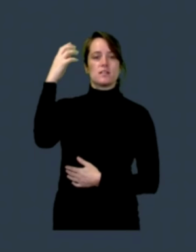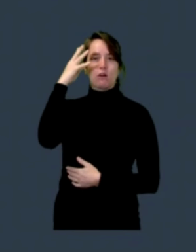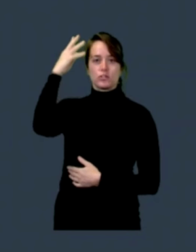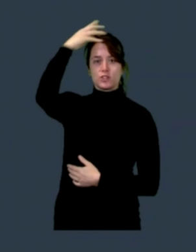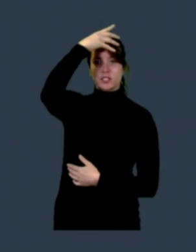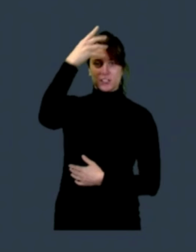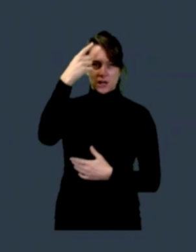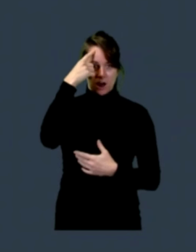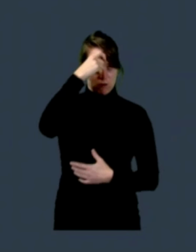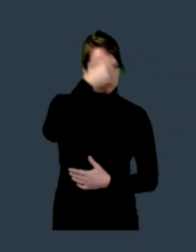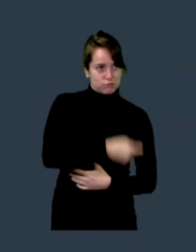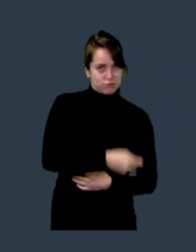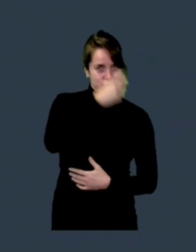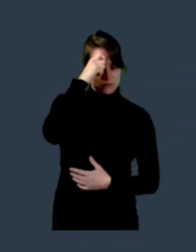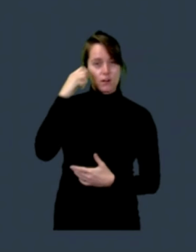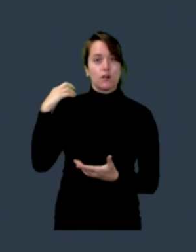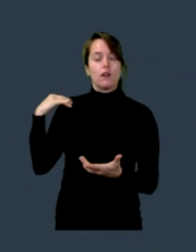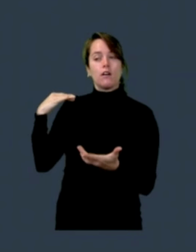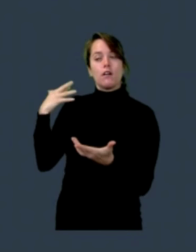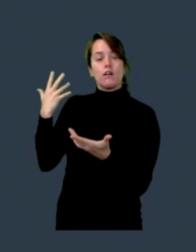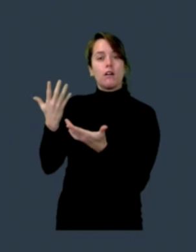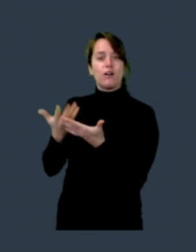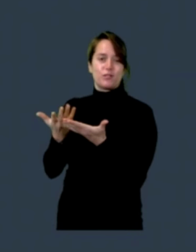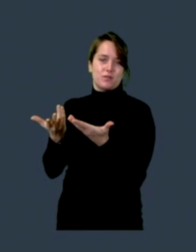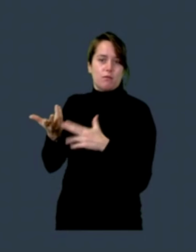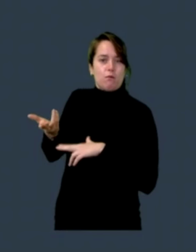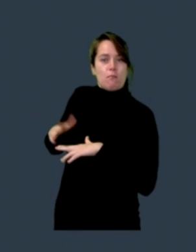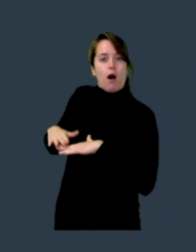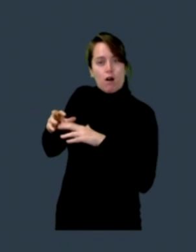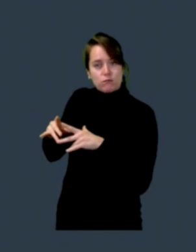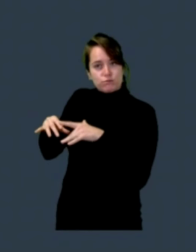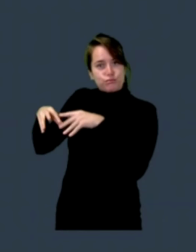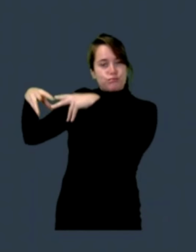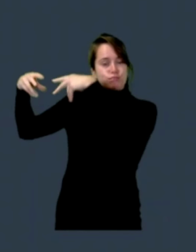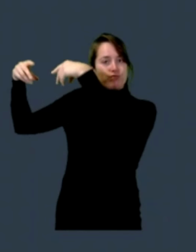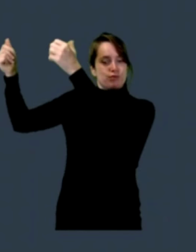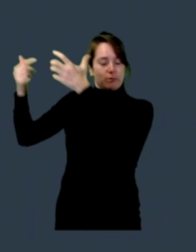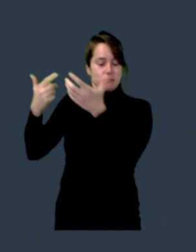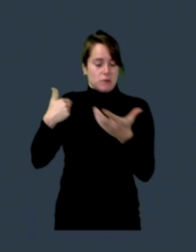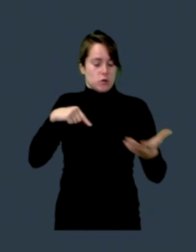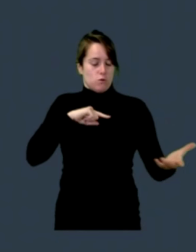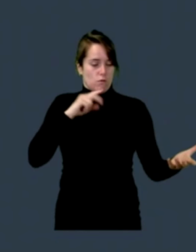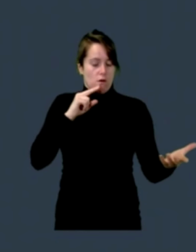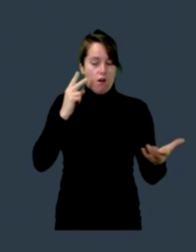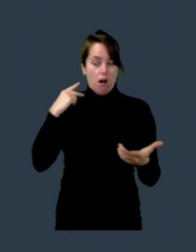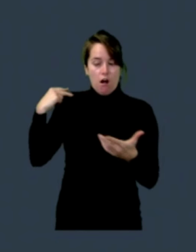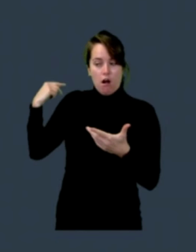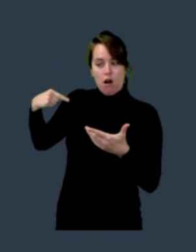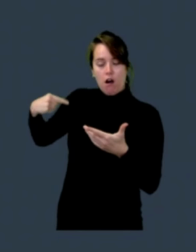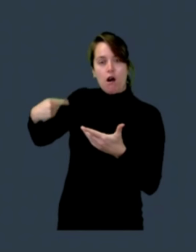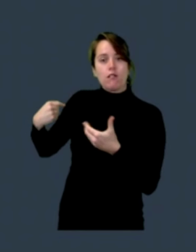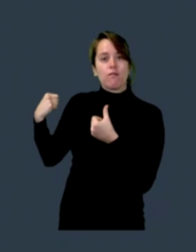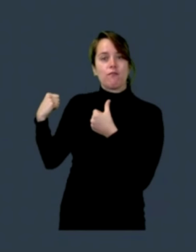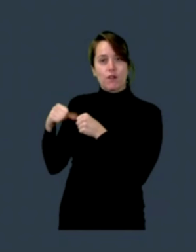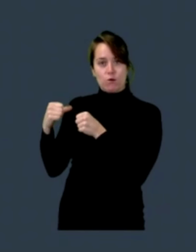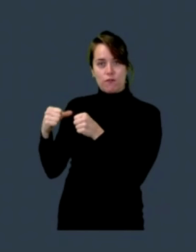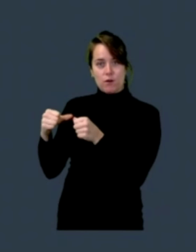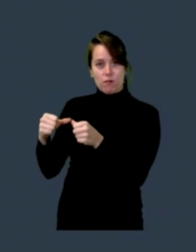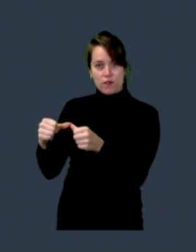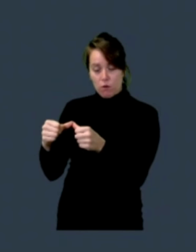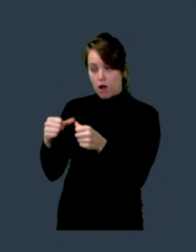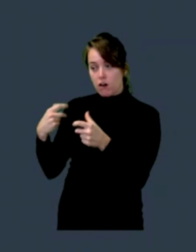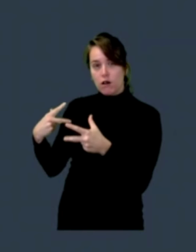Les jours qui viennent de s'écouler à l'occasion de son départ ont été l'occasion pour notre pays de revisiter ce qui avait été